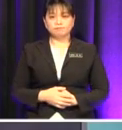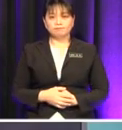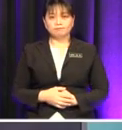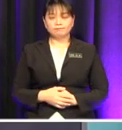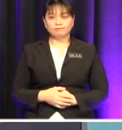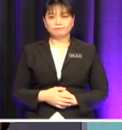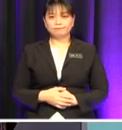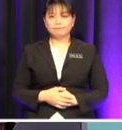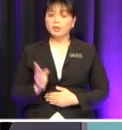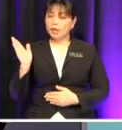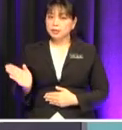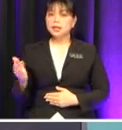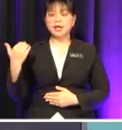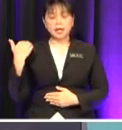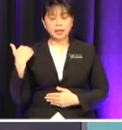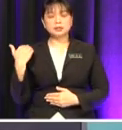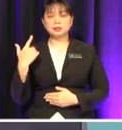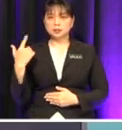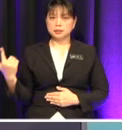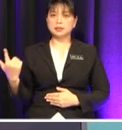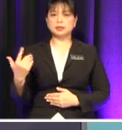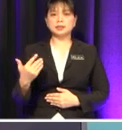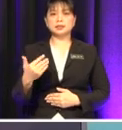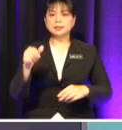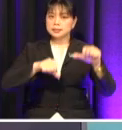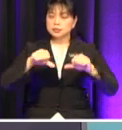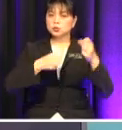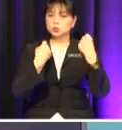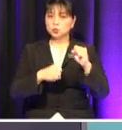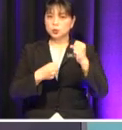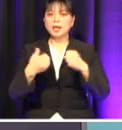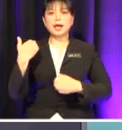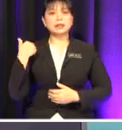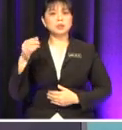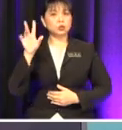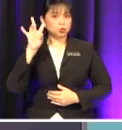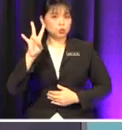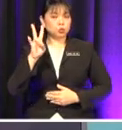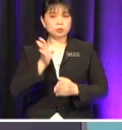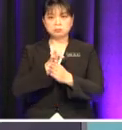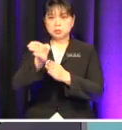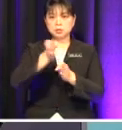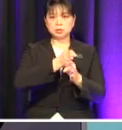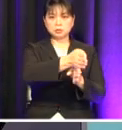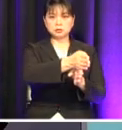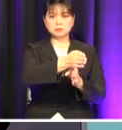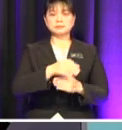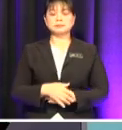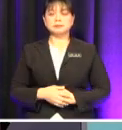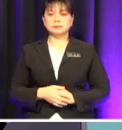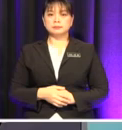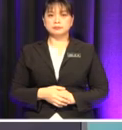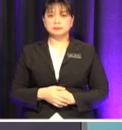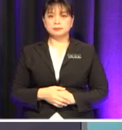ini adalah kandungan untuk saya suka ya Ada 7 bidang utama yaitu pengenalan Saya suka dan